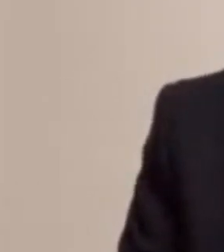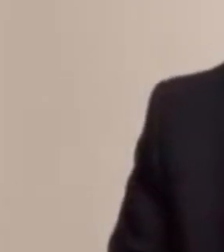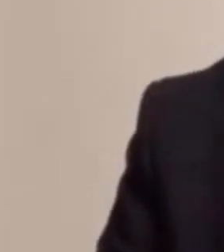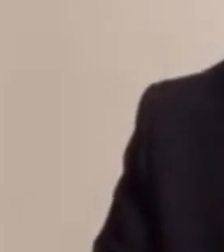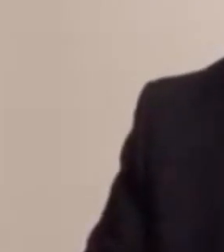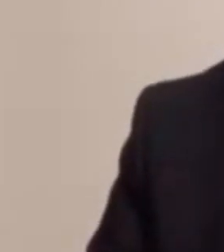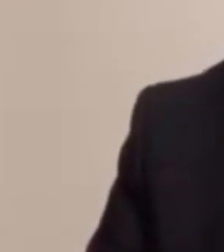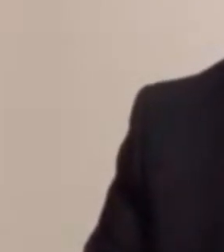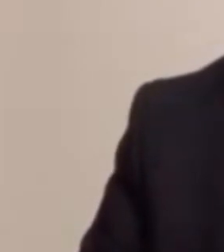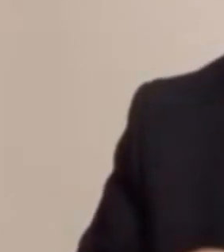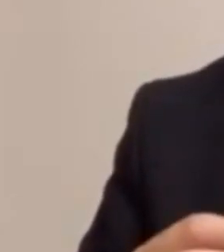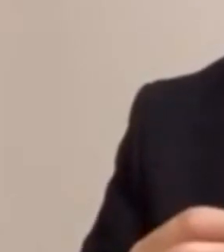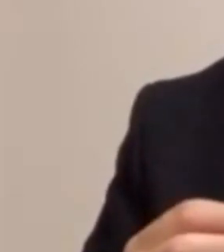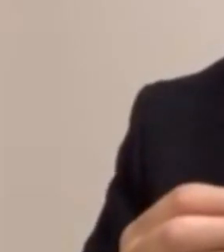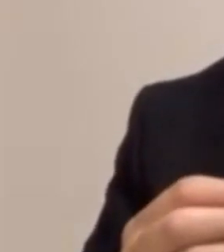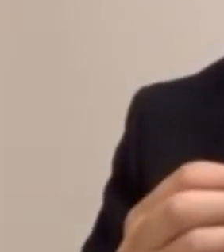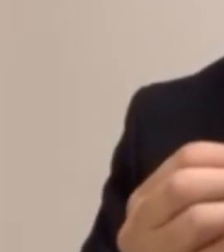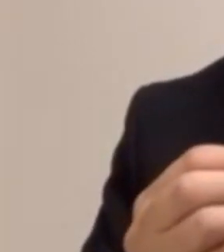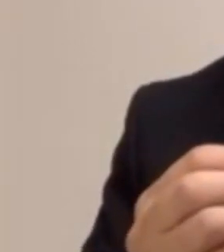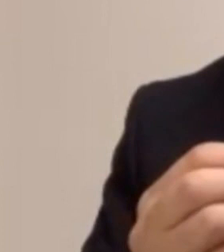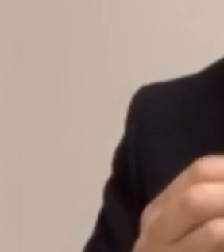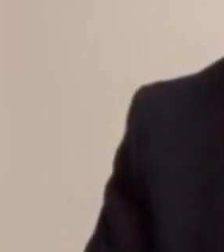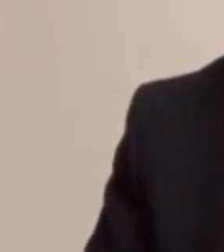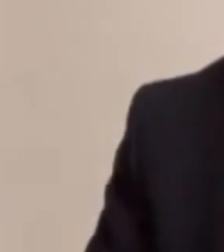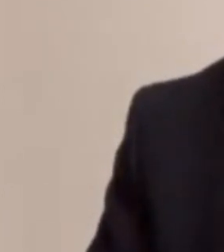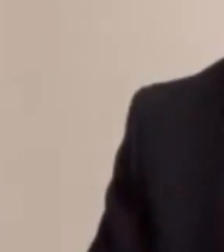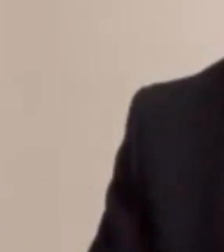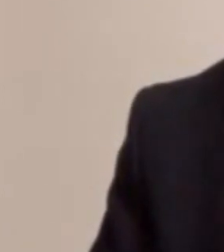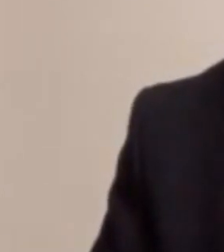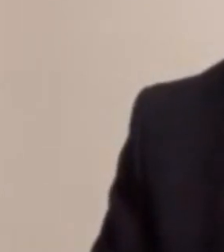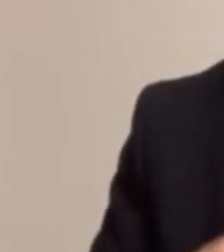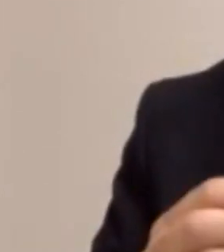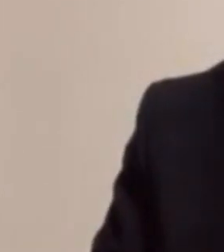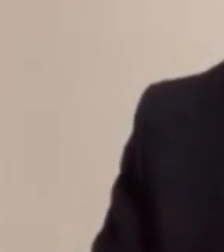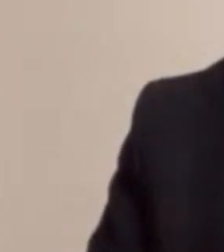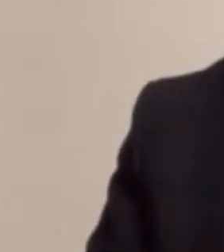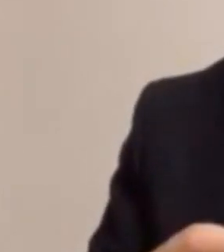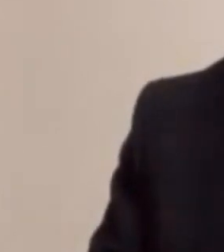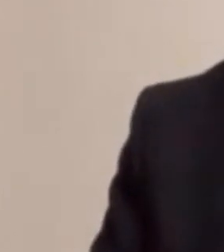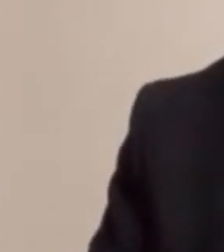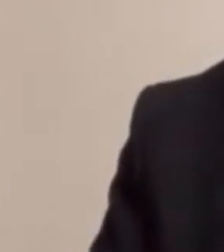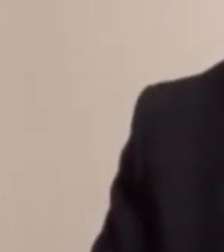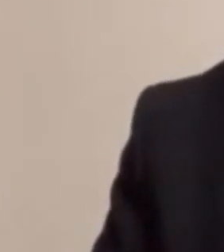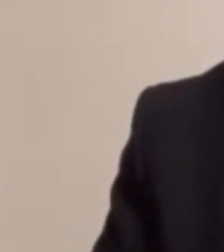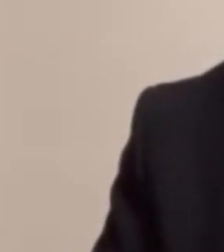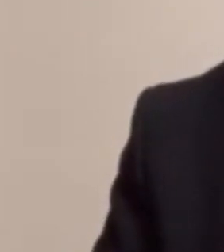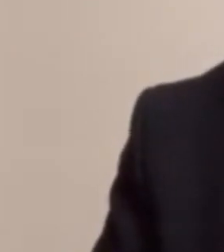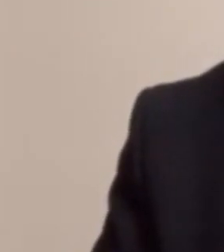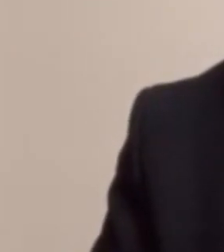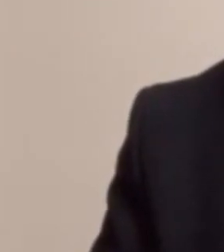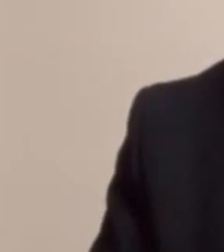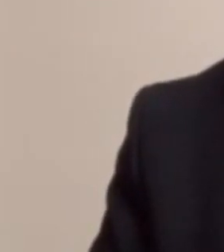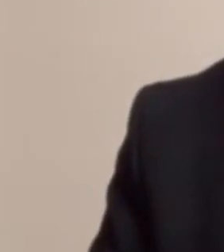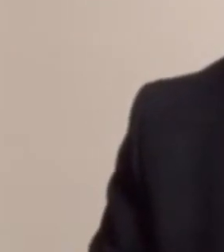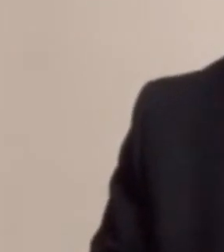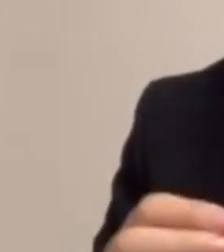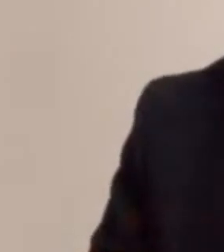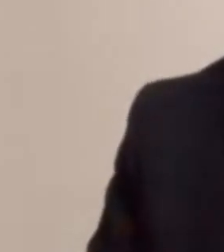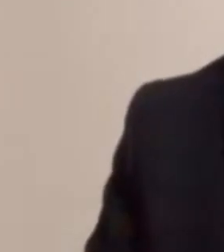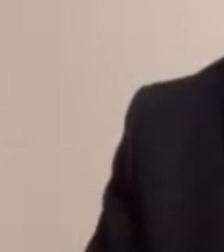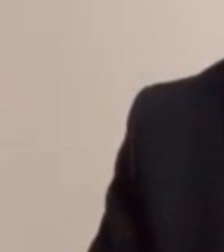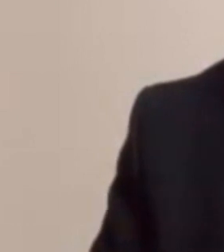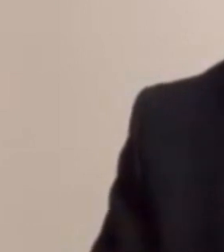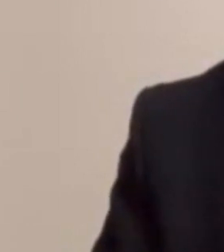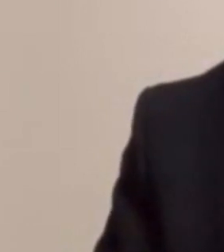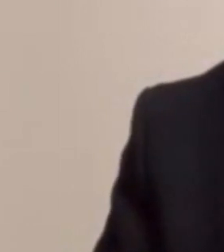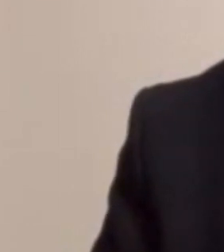يكون عندي مؤسسة مثل هالمؤسسات الكبيرة اللي ترعى الأيتام والمشردين وكل